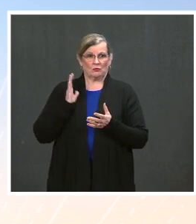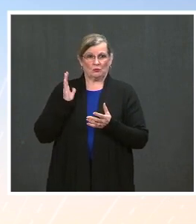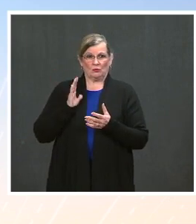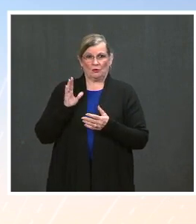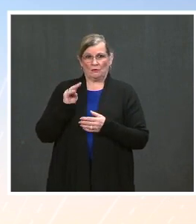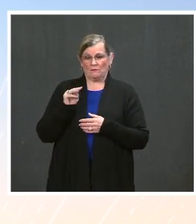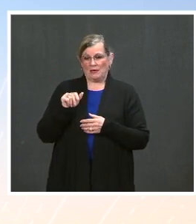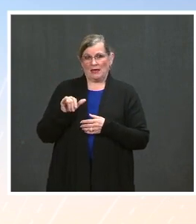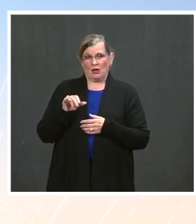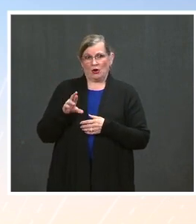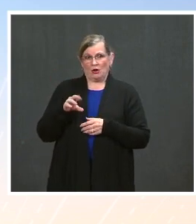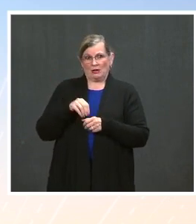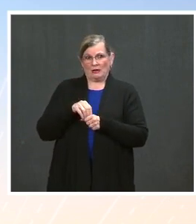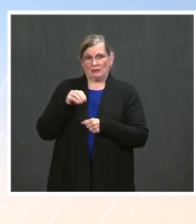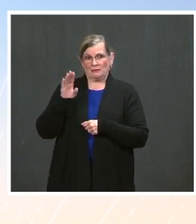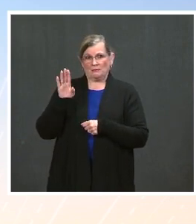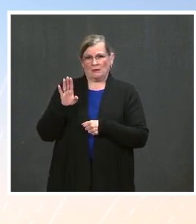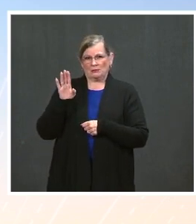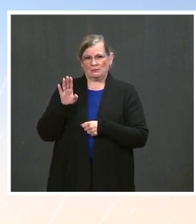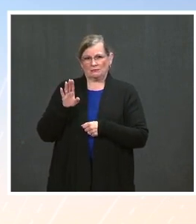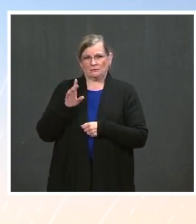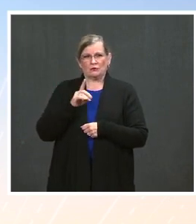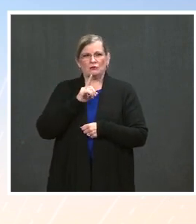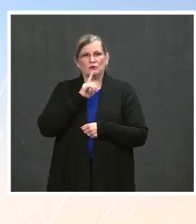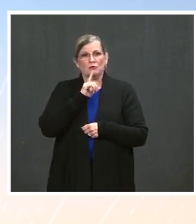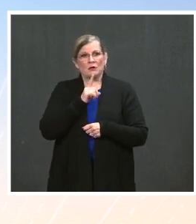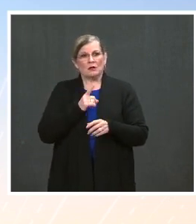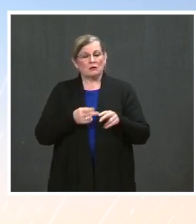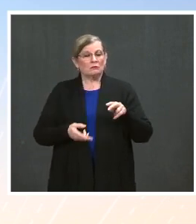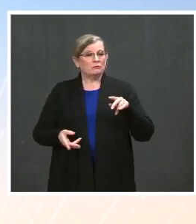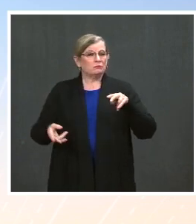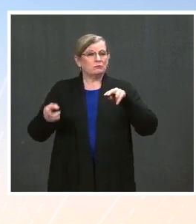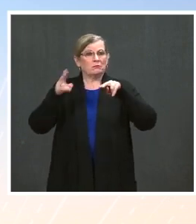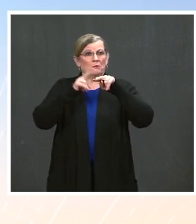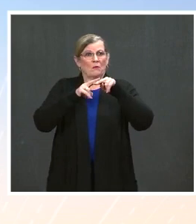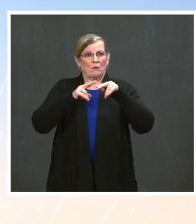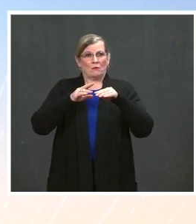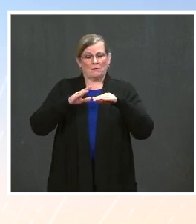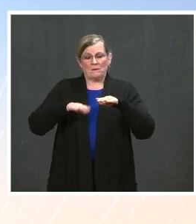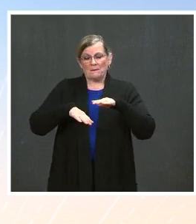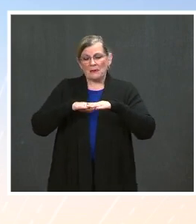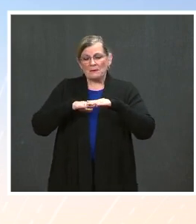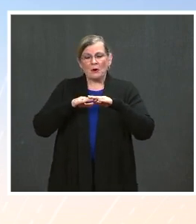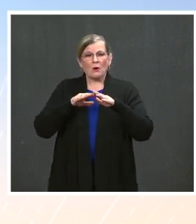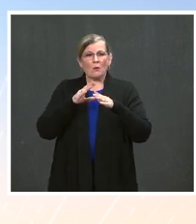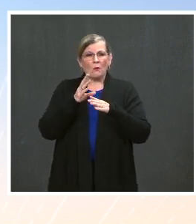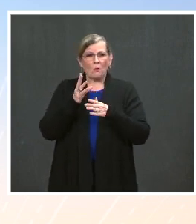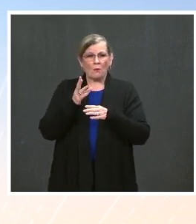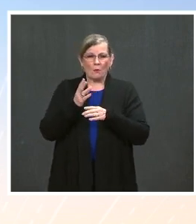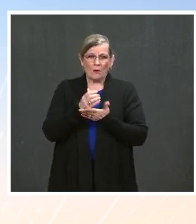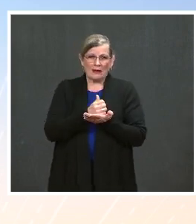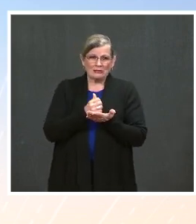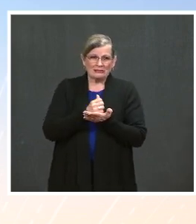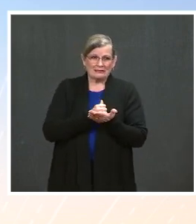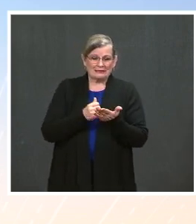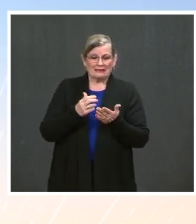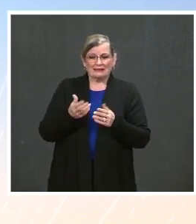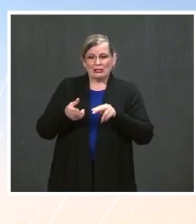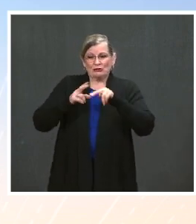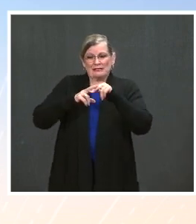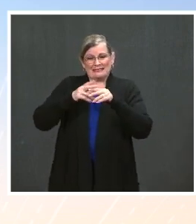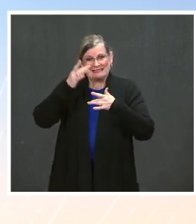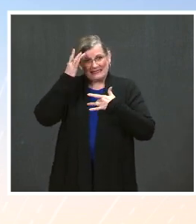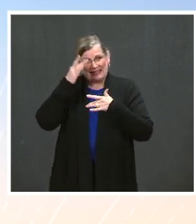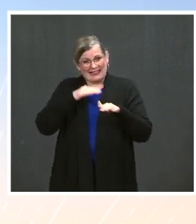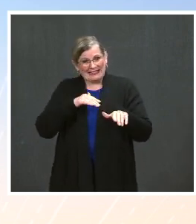çalışmış olan çoğunluğu tercüman lardan oluşan aslanların özel vize süreçlerine hız verdiklerini söyledi Sağdaki kongre ile